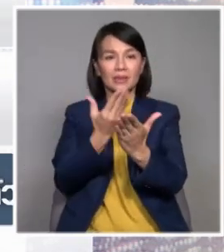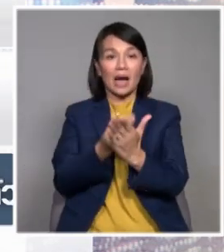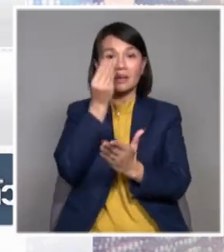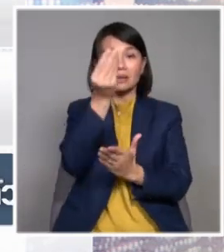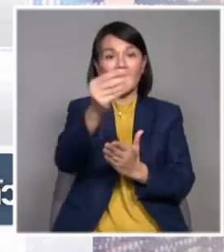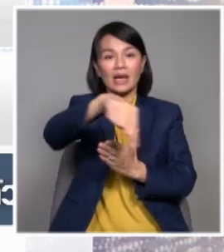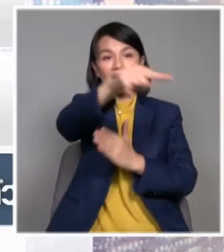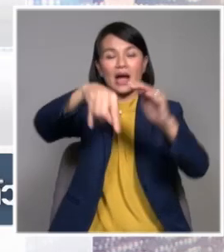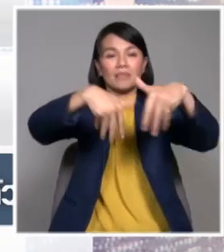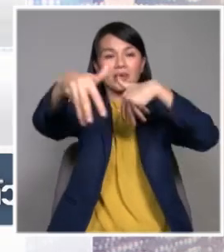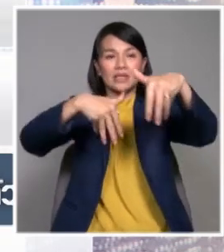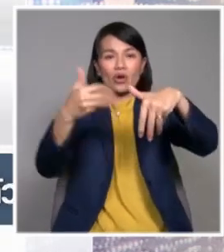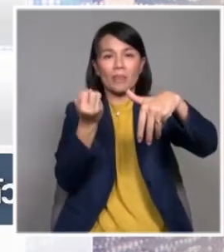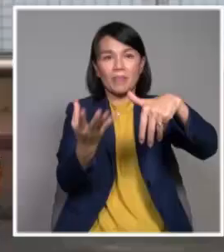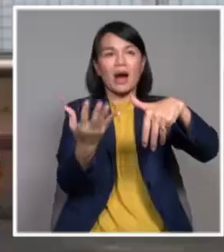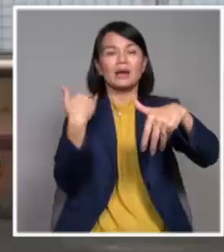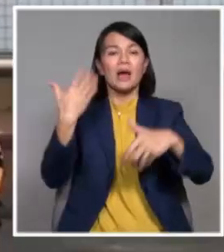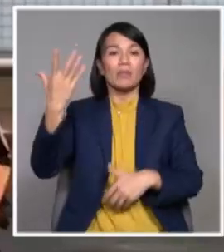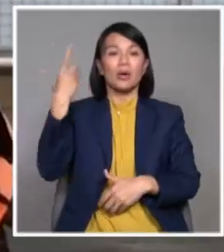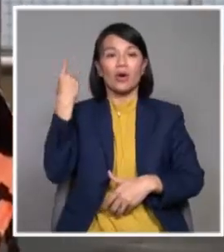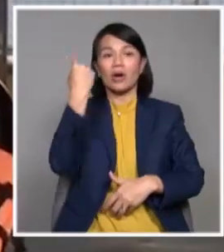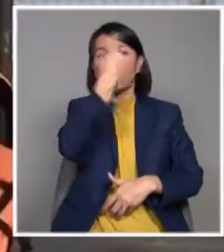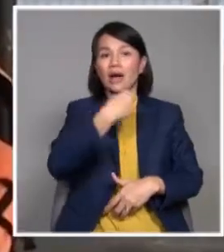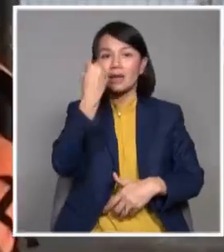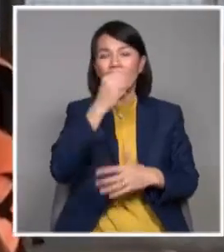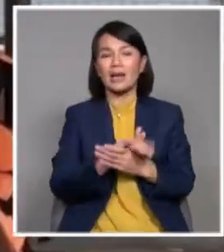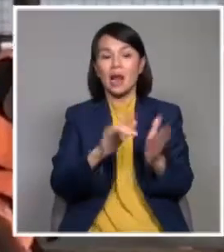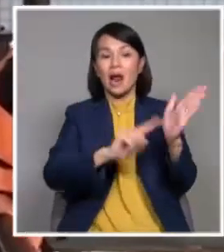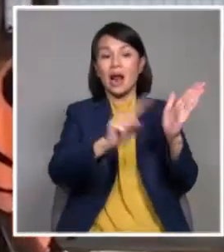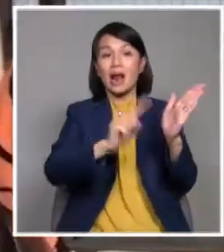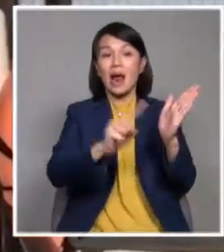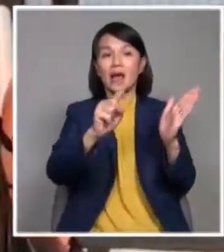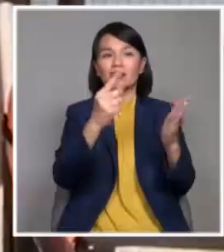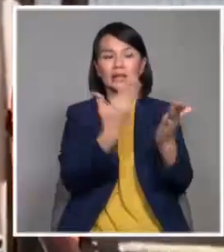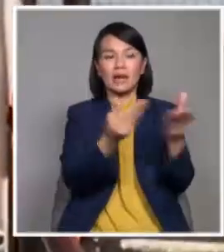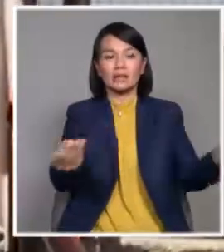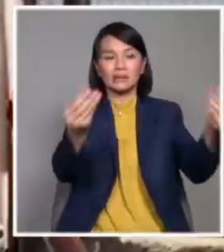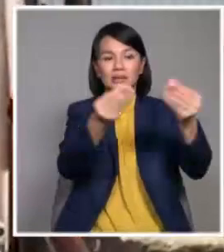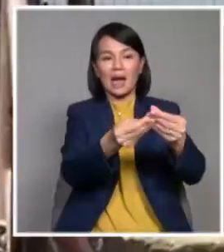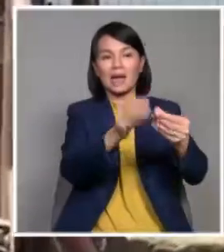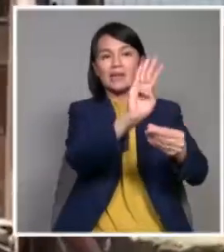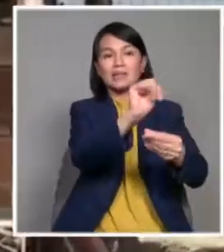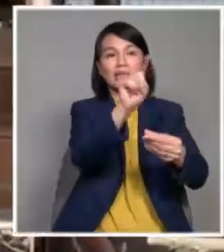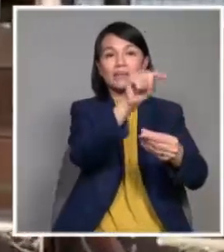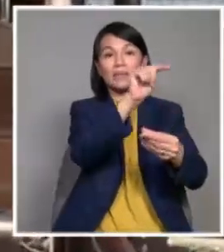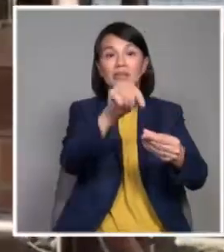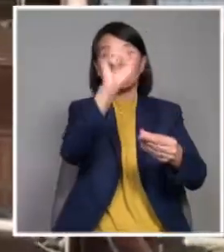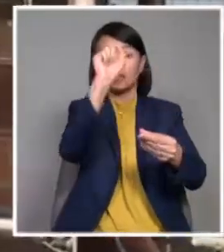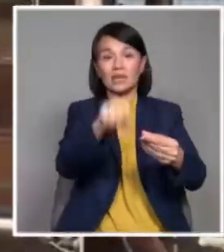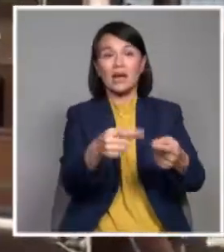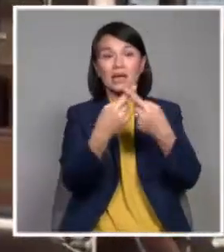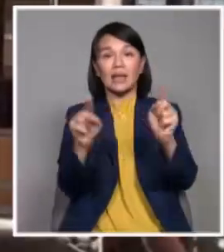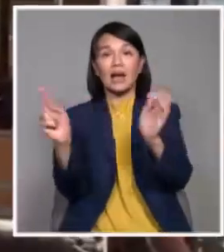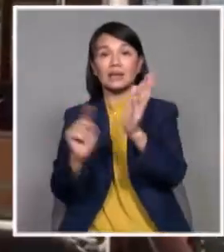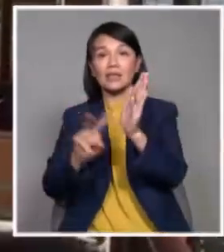ประชาชนมากขึ้นแทนที่ก่อนหน้านี้สำหรับเฟสแรกนี่จะร่วมจ่ายให้40% ใช่ไหมคะแต่ว่าเฟส